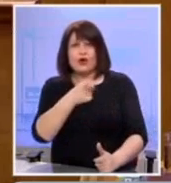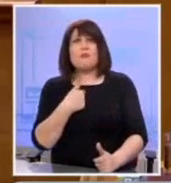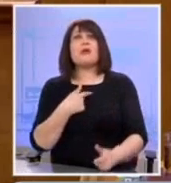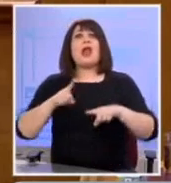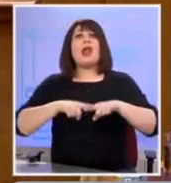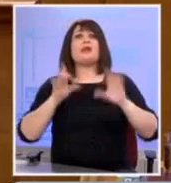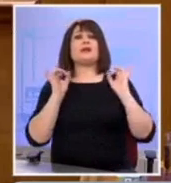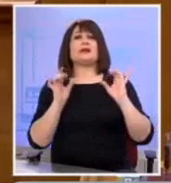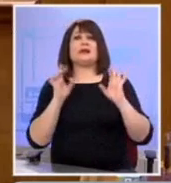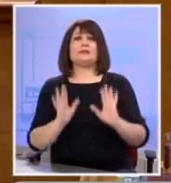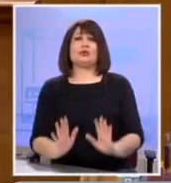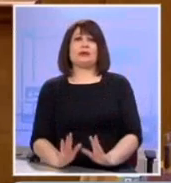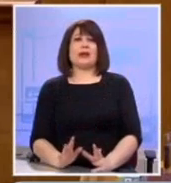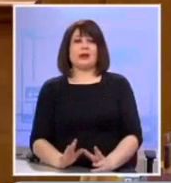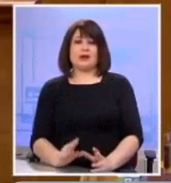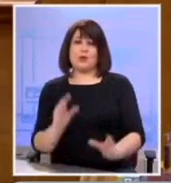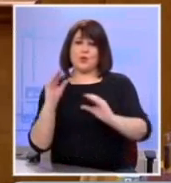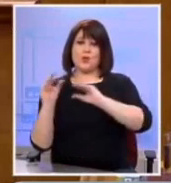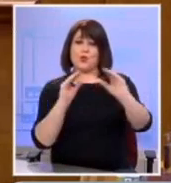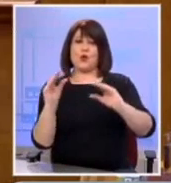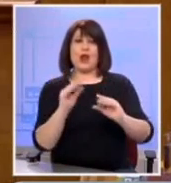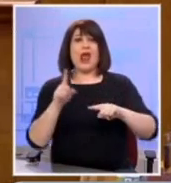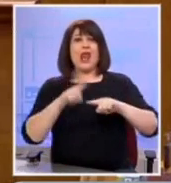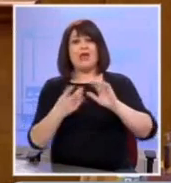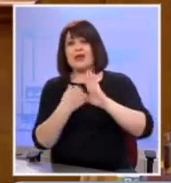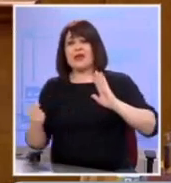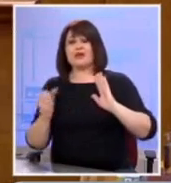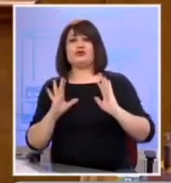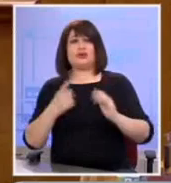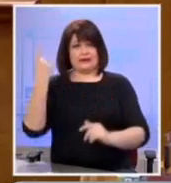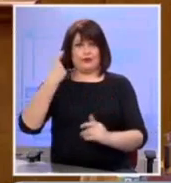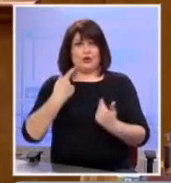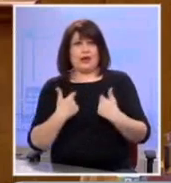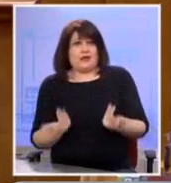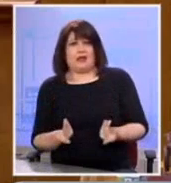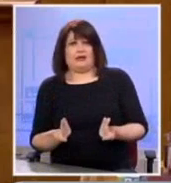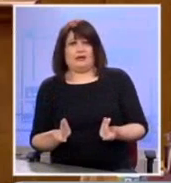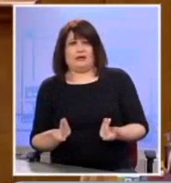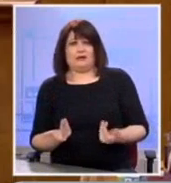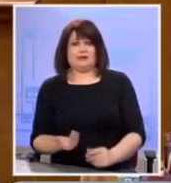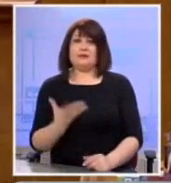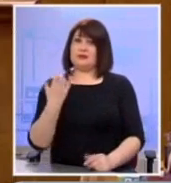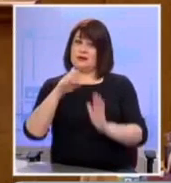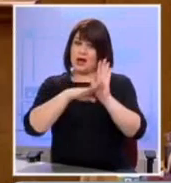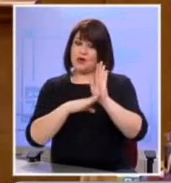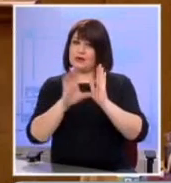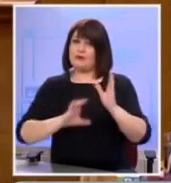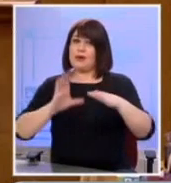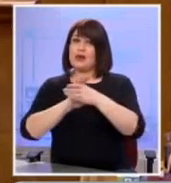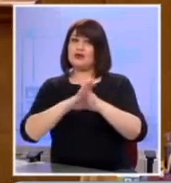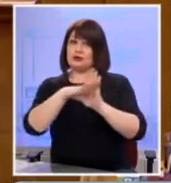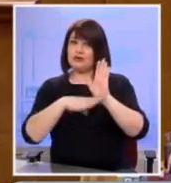Παίρνουν λεφτά από αυτό το 3 και εξαιρείται η Ελλάδα. Τιμωρητικά. Υπάρχει κανόνας της Ευρωπαϊκής